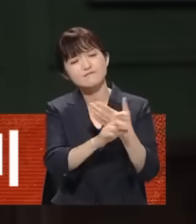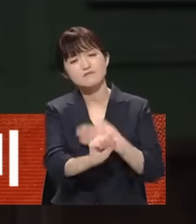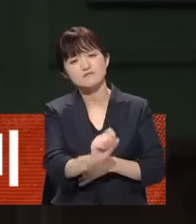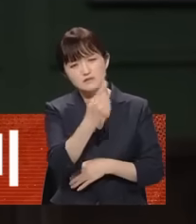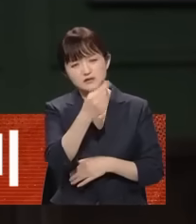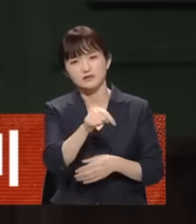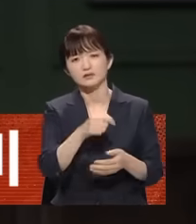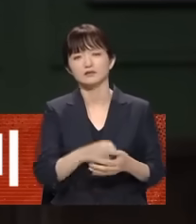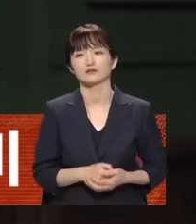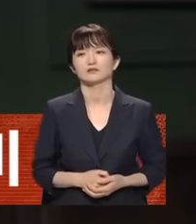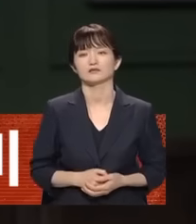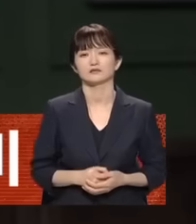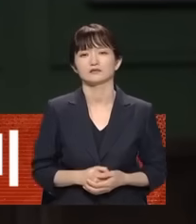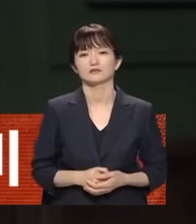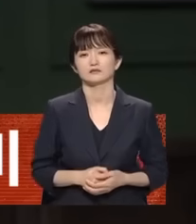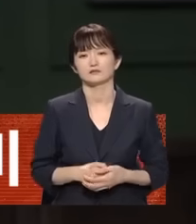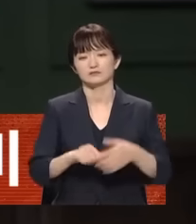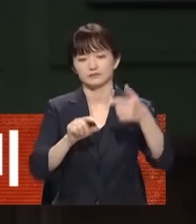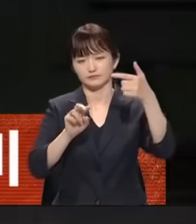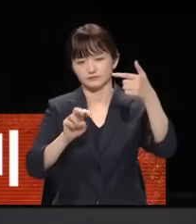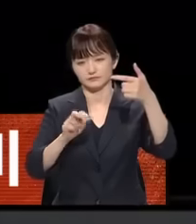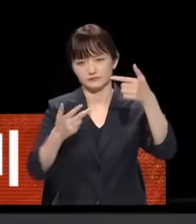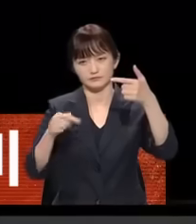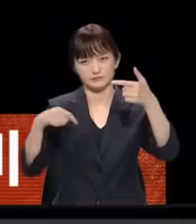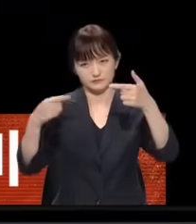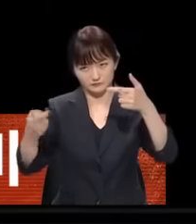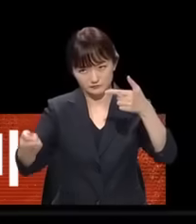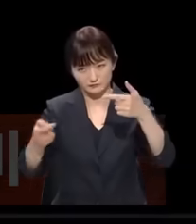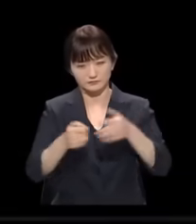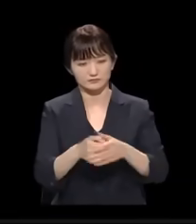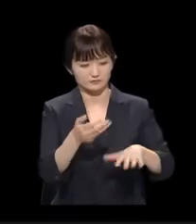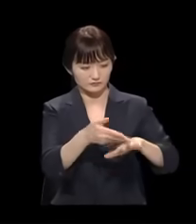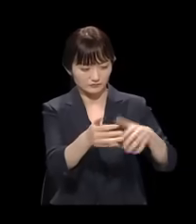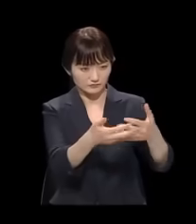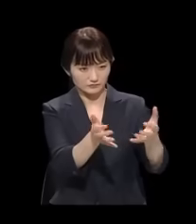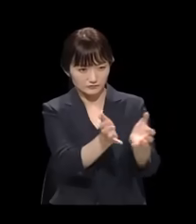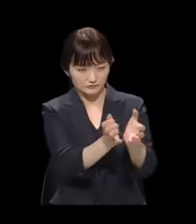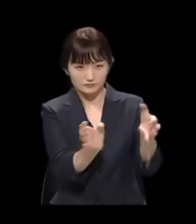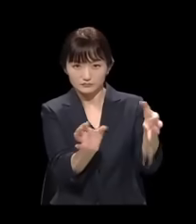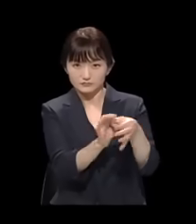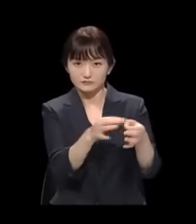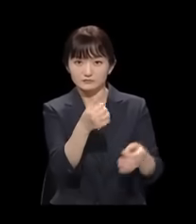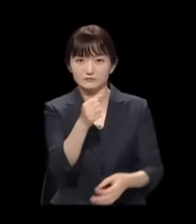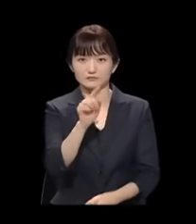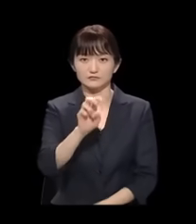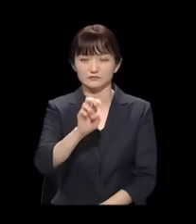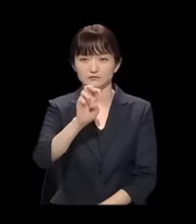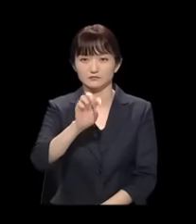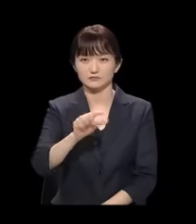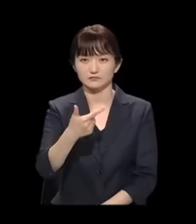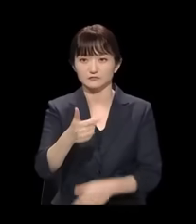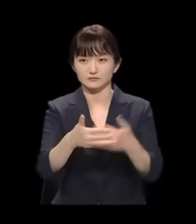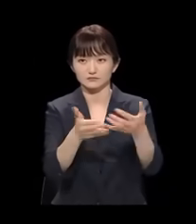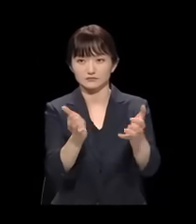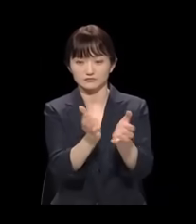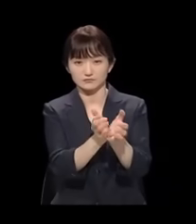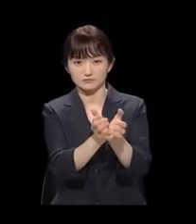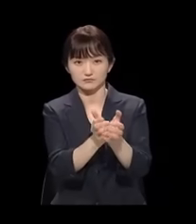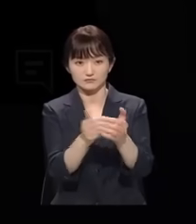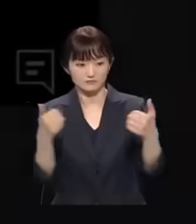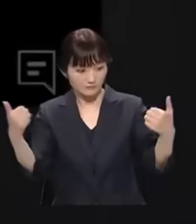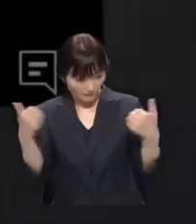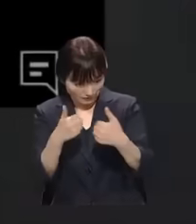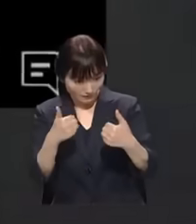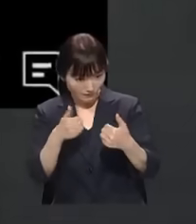27일 그러니까 다음날 엄씨는 그 불법주차한 조폭이 소속된 수원 남문파에게 저격을 예고했습니다 그러니까 대결을